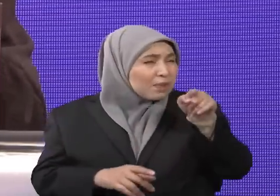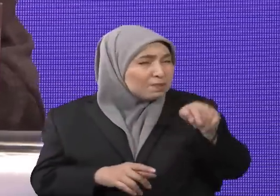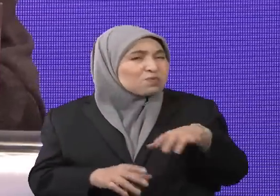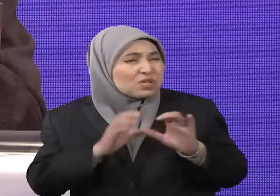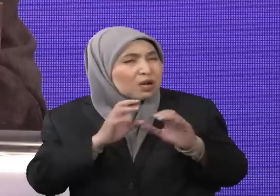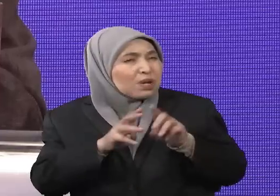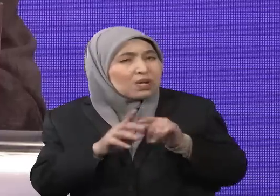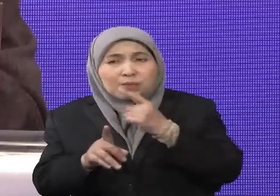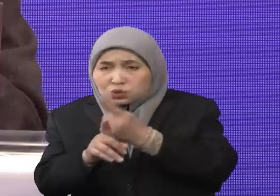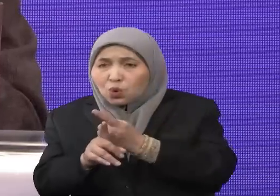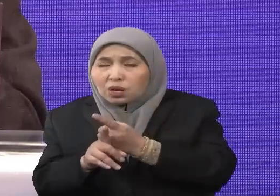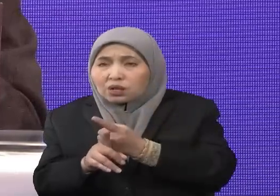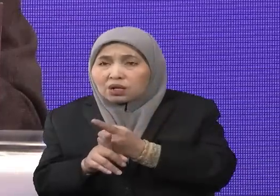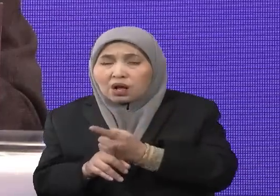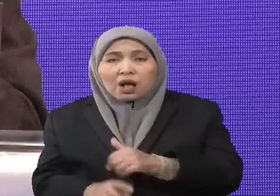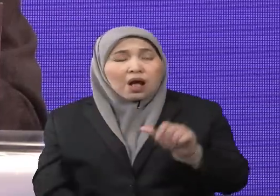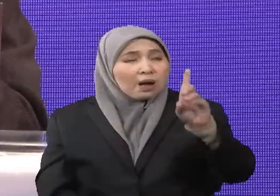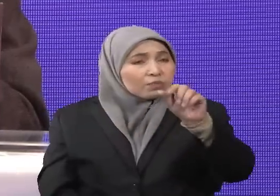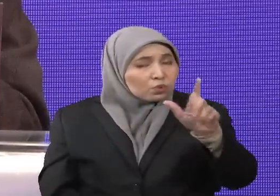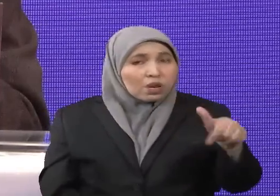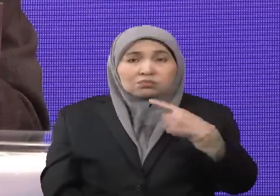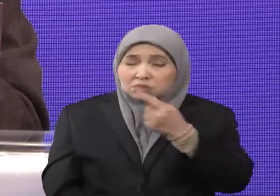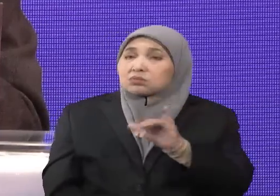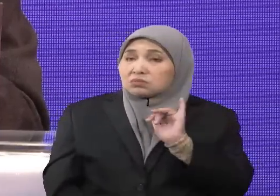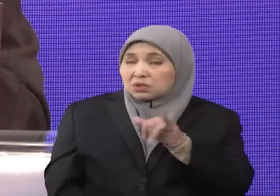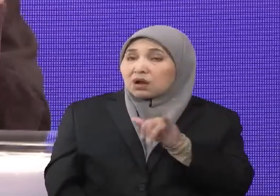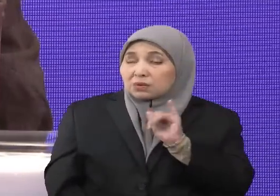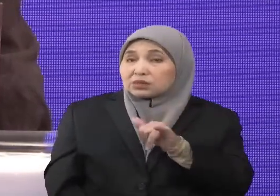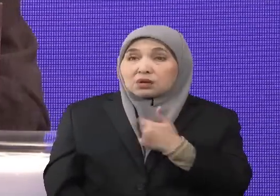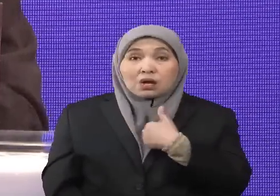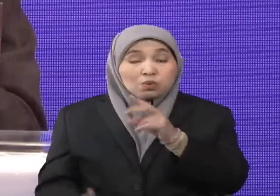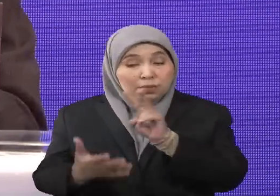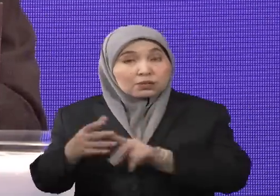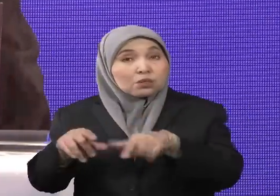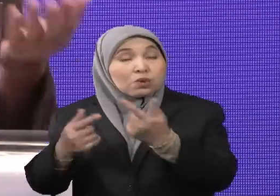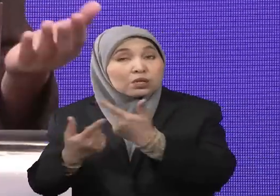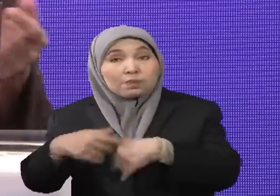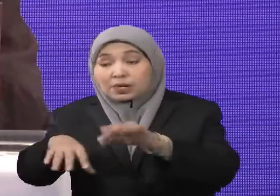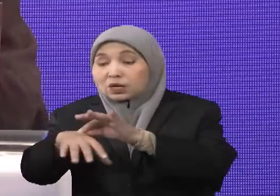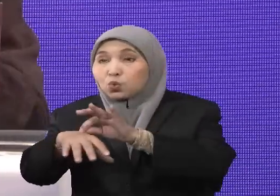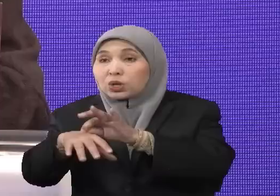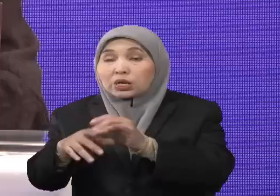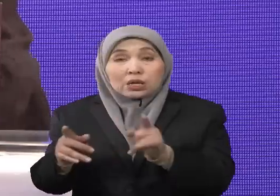kemudian betul Atau tidak kata-katanya Abdullah aku baca Quran